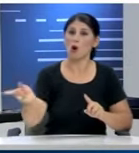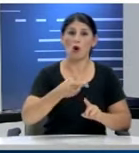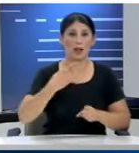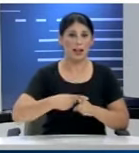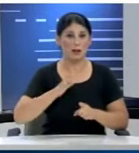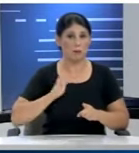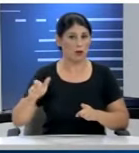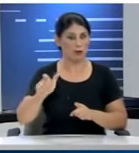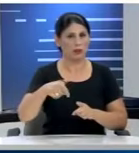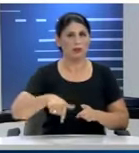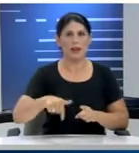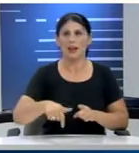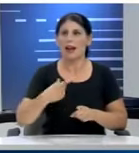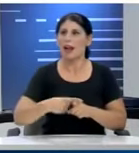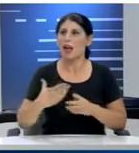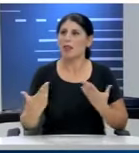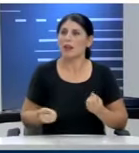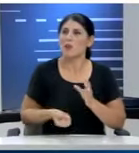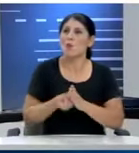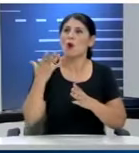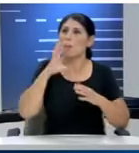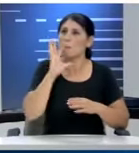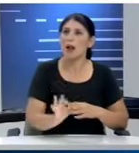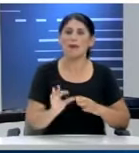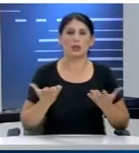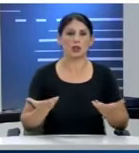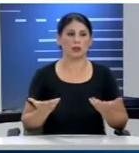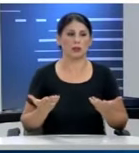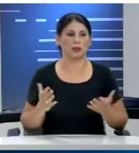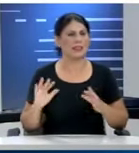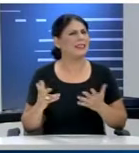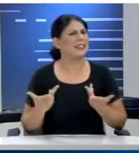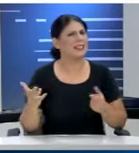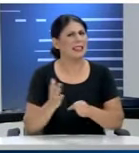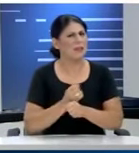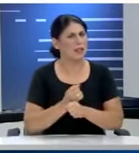συνειδητοποιούν ότι η χώρα βρίσκεται σε μια νέα πραγματικότητα. Γιατί το μπορέσαμε αυτό?